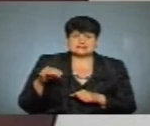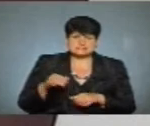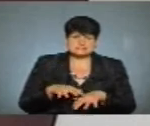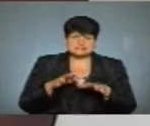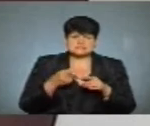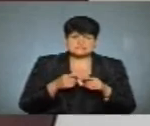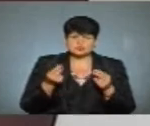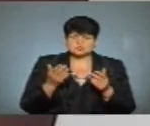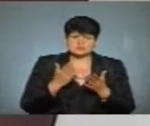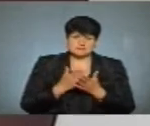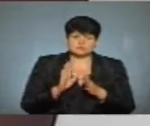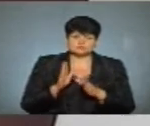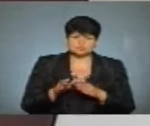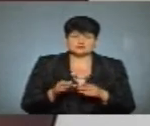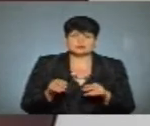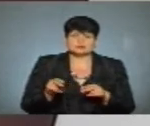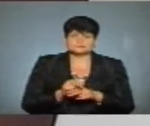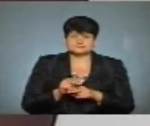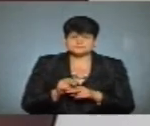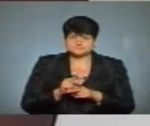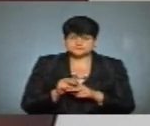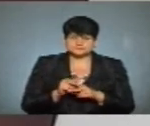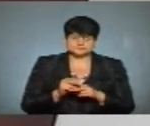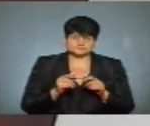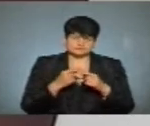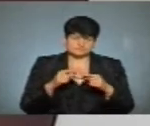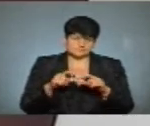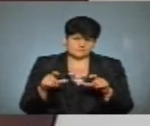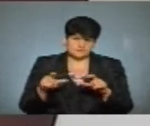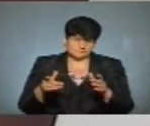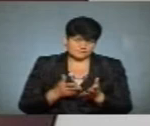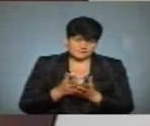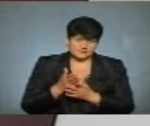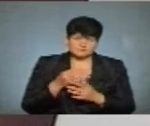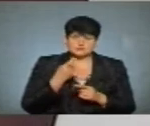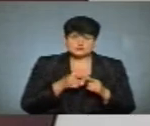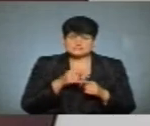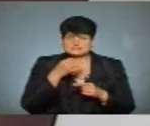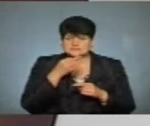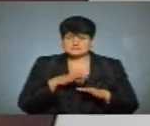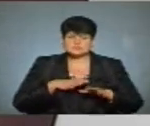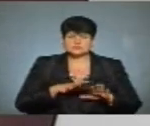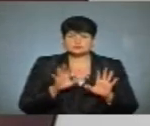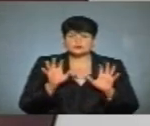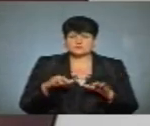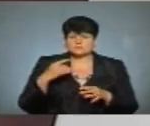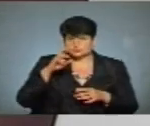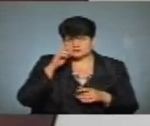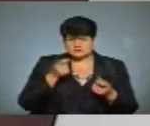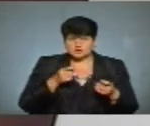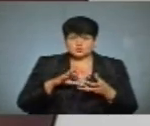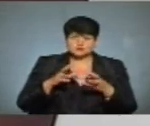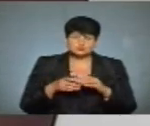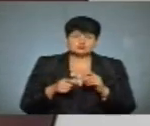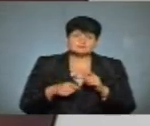піти на відновлення гідротехнічних споруд. Про це сьогодні розповів заступник голови облдержадміністрації Ігор Дем'янчук. За його словами, суму